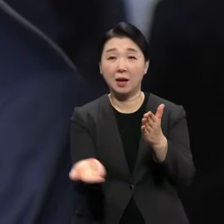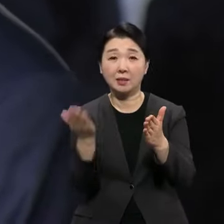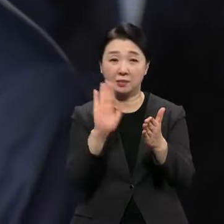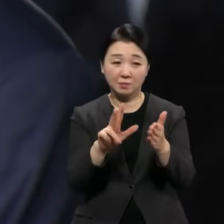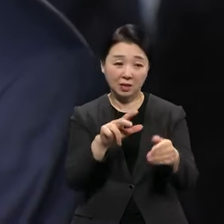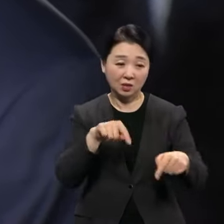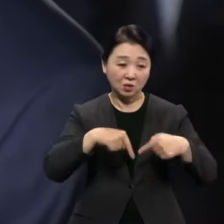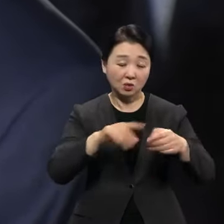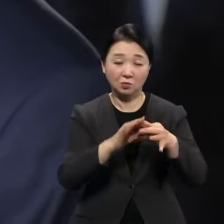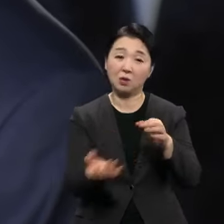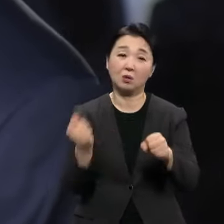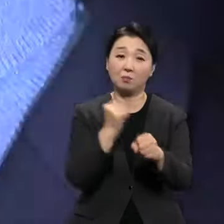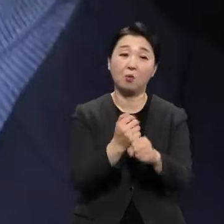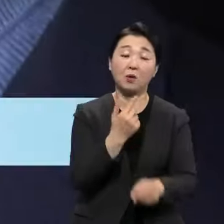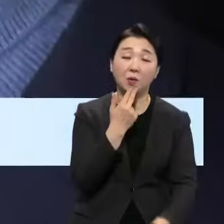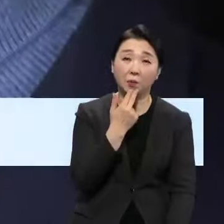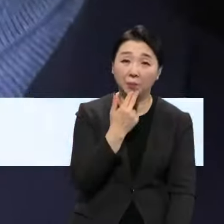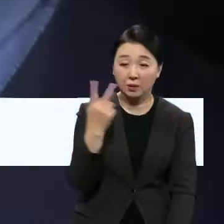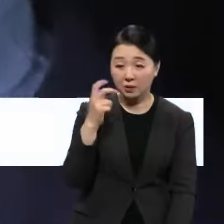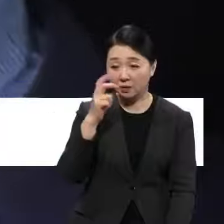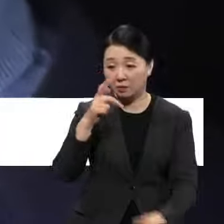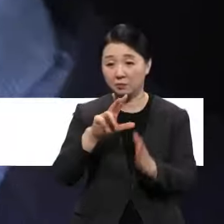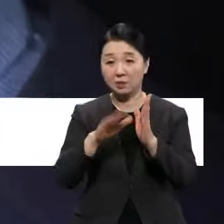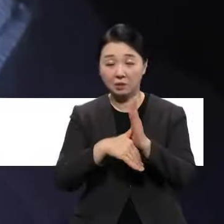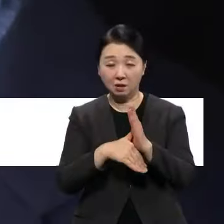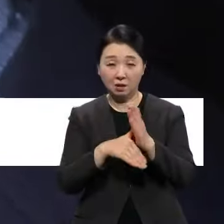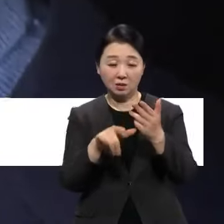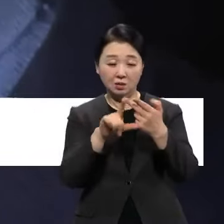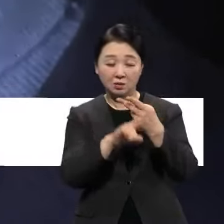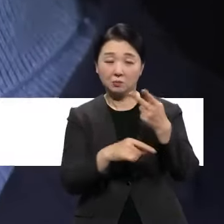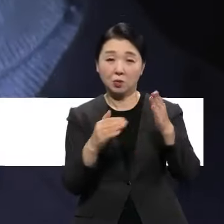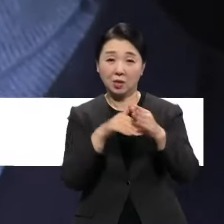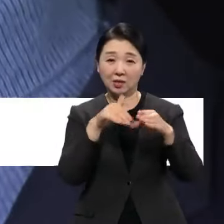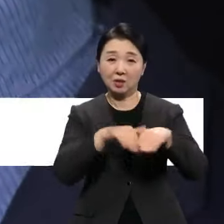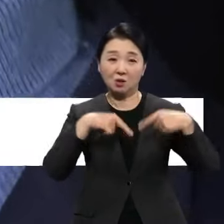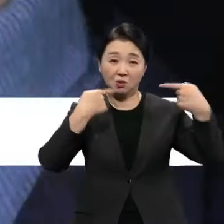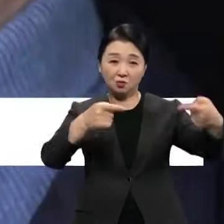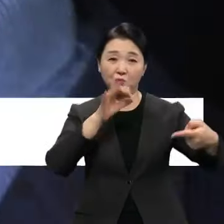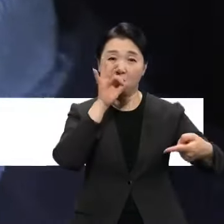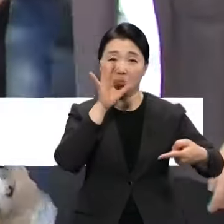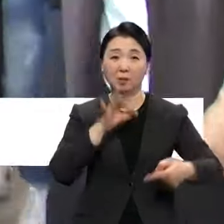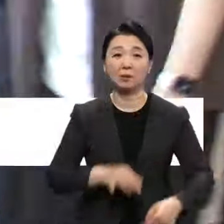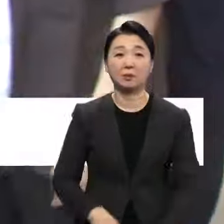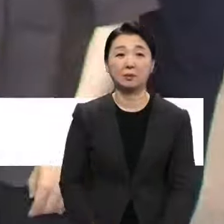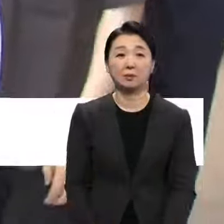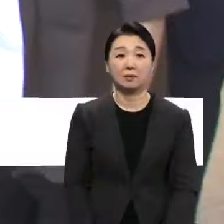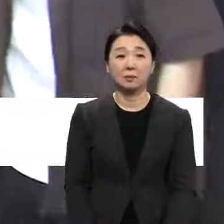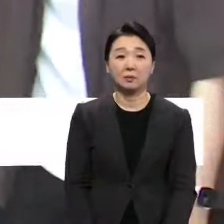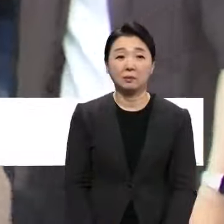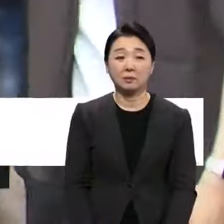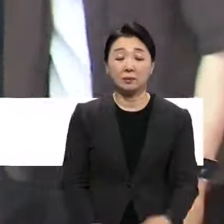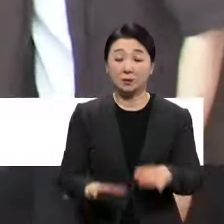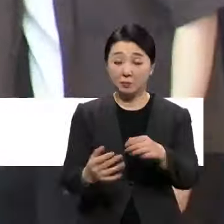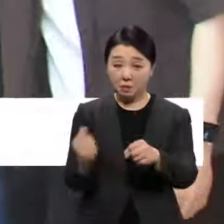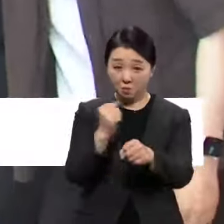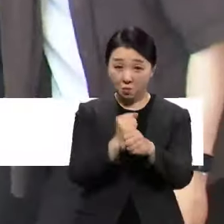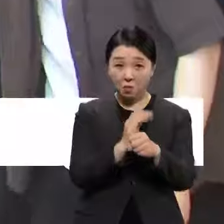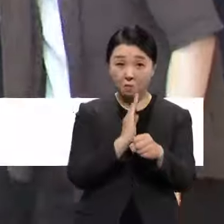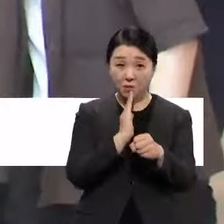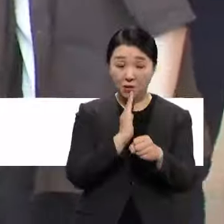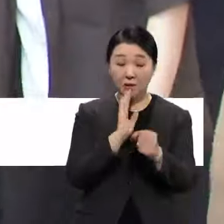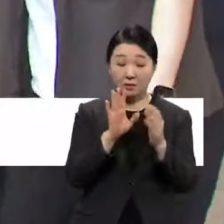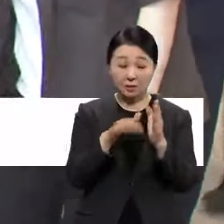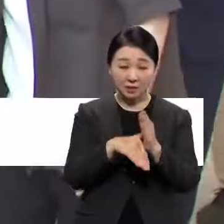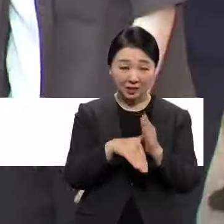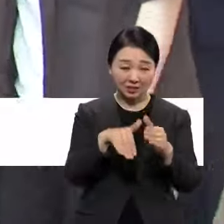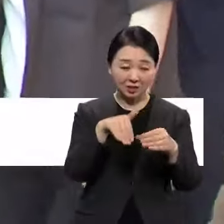이 때문에 2027년 12월까지 선거에 출마할 수 없는 상태입니다. 이번에 복권되면